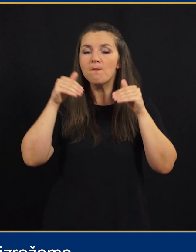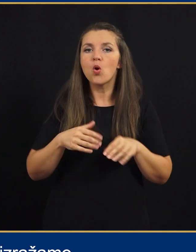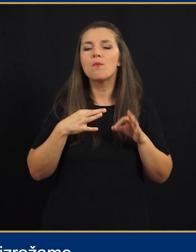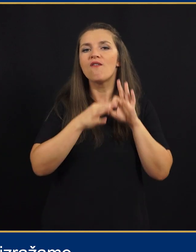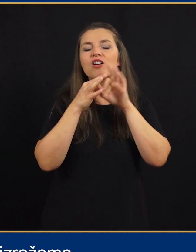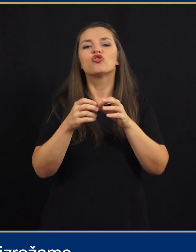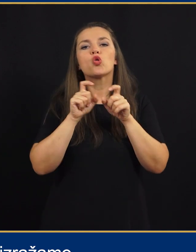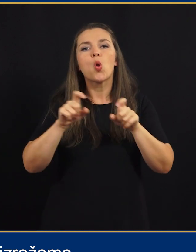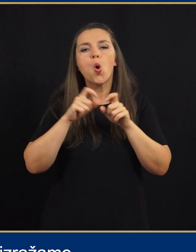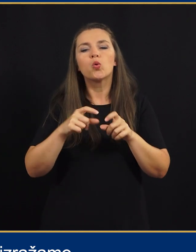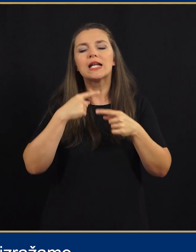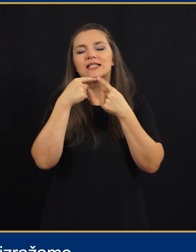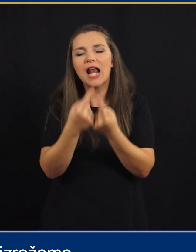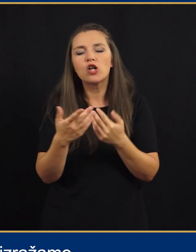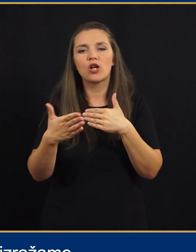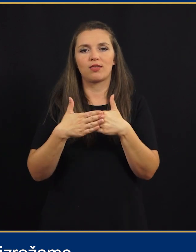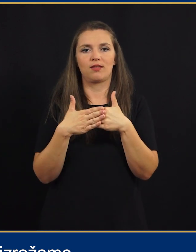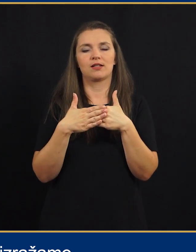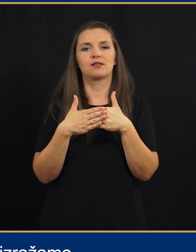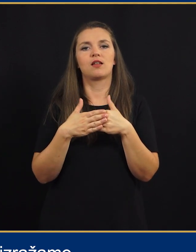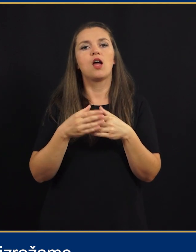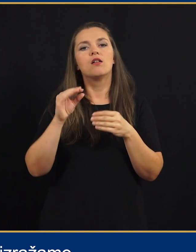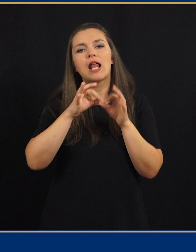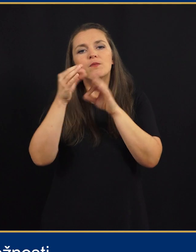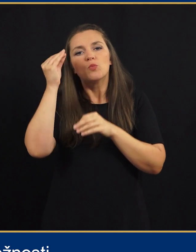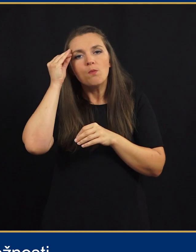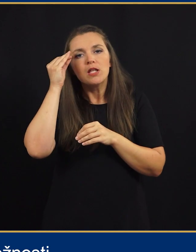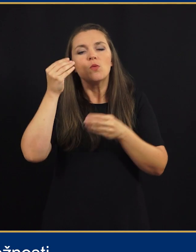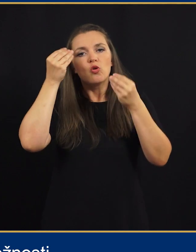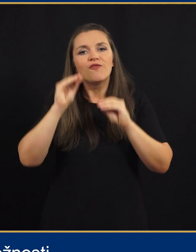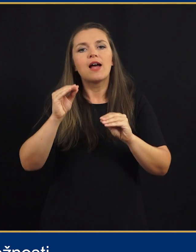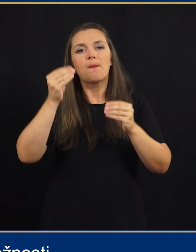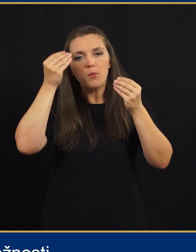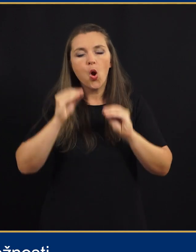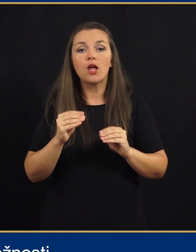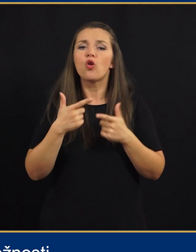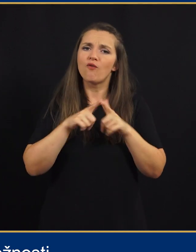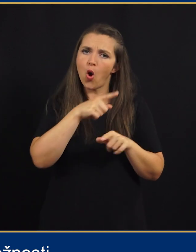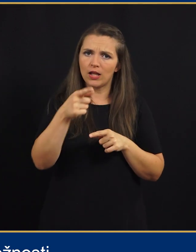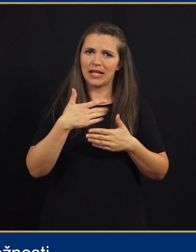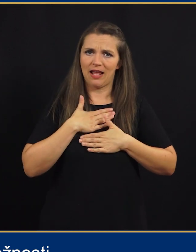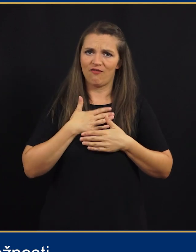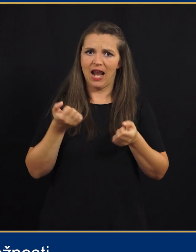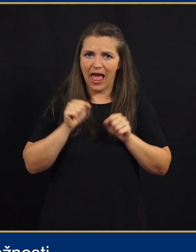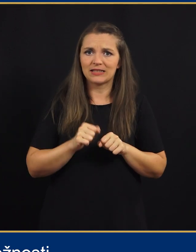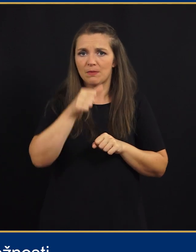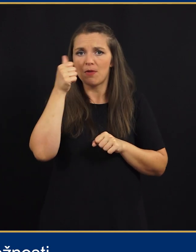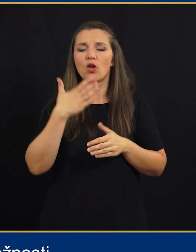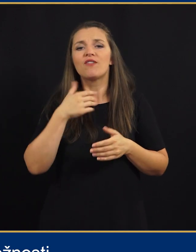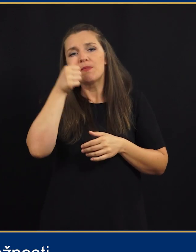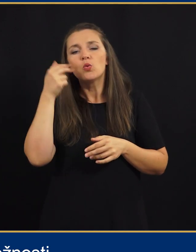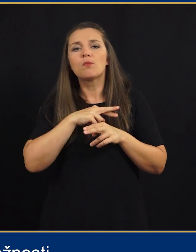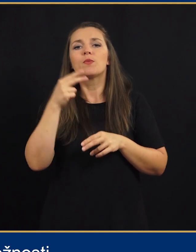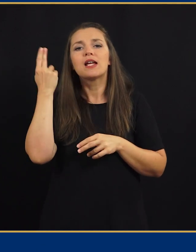dolg izražamo s trajnim spominom, spoštovanjem in poklonom. Dovolite mi, da vam ob tej priložnosti v lastnem imenu in v imenu